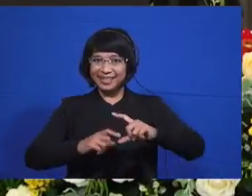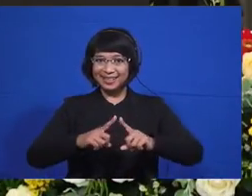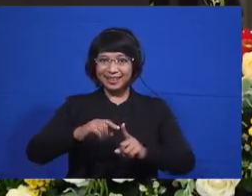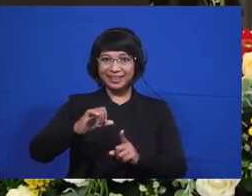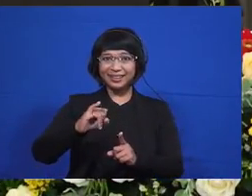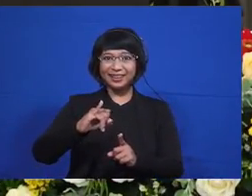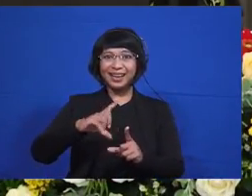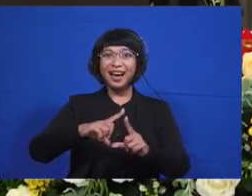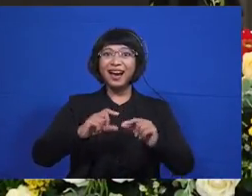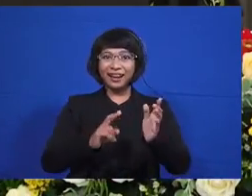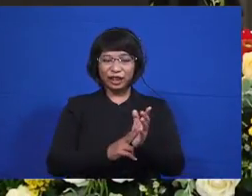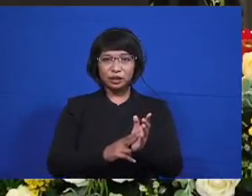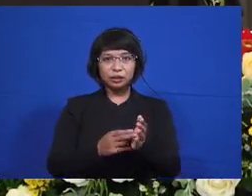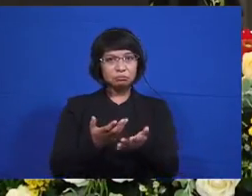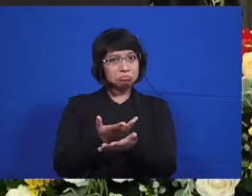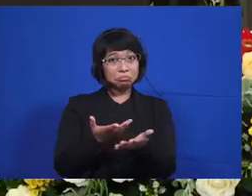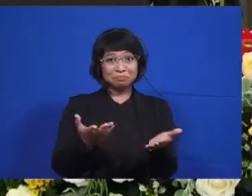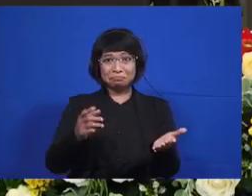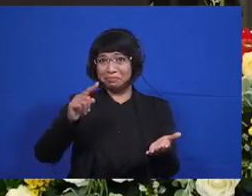ya?